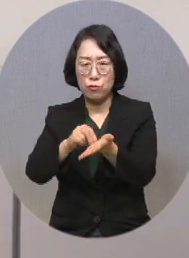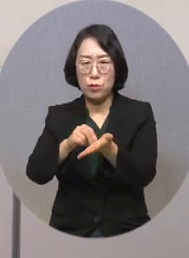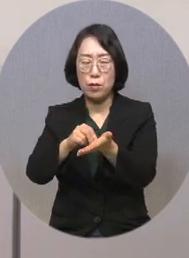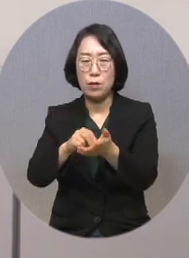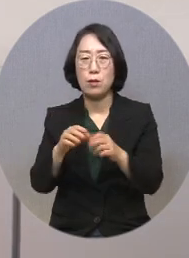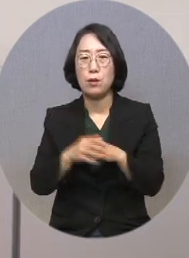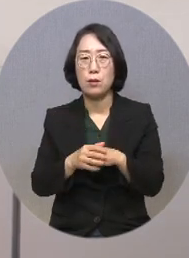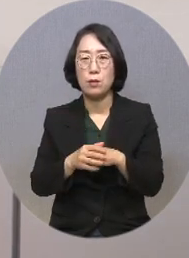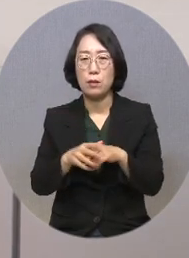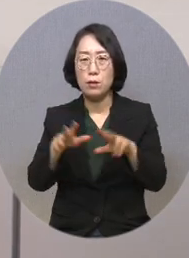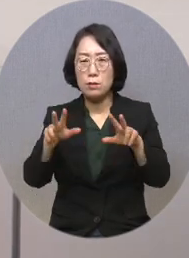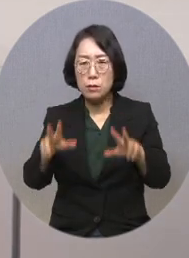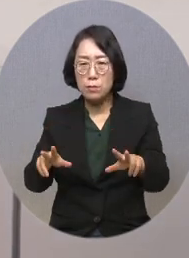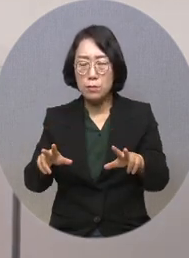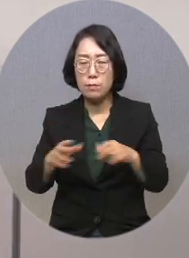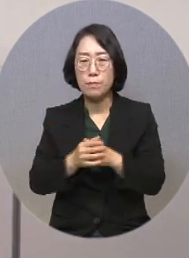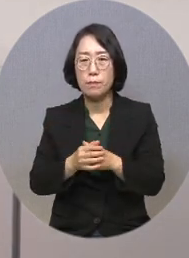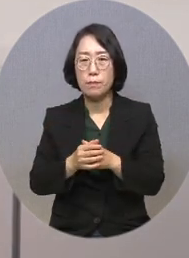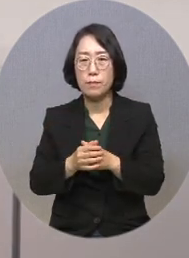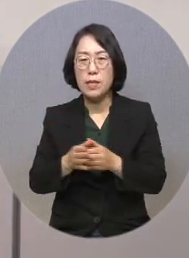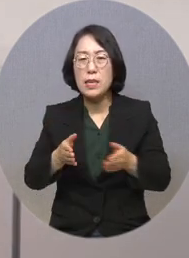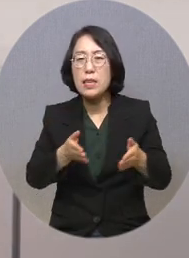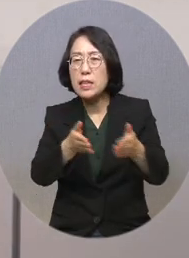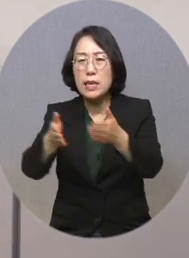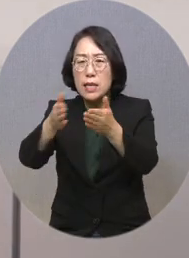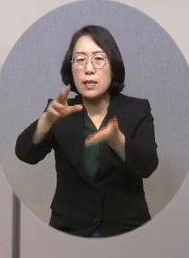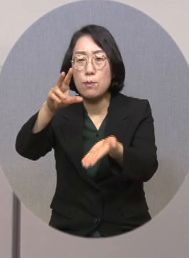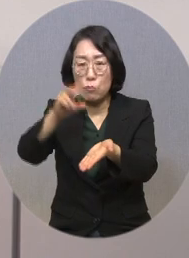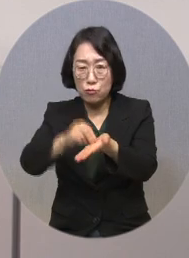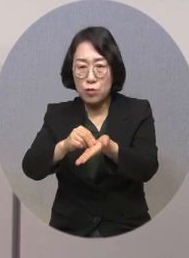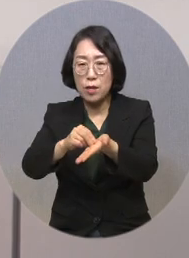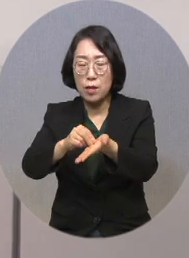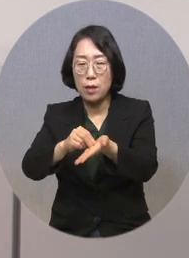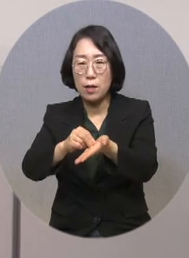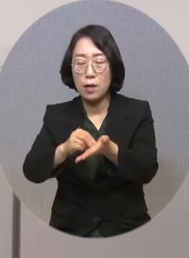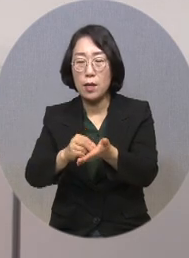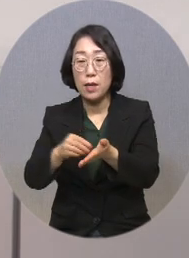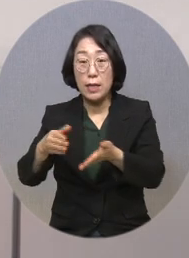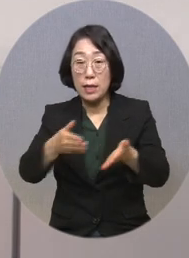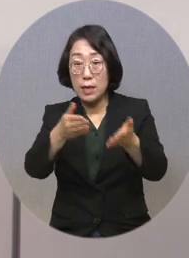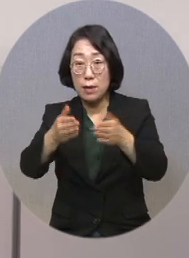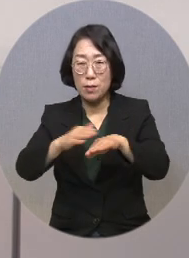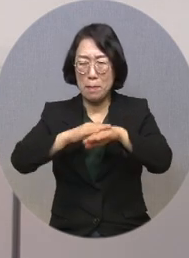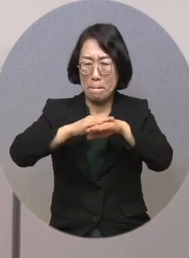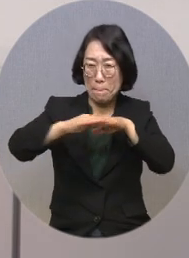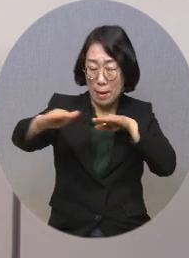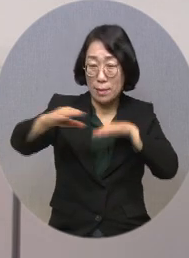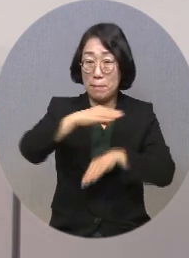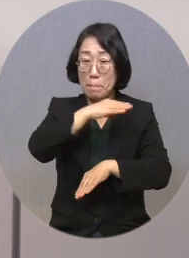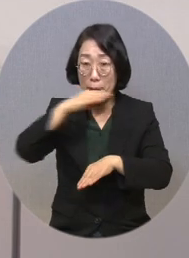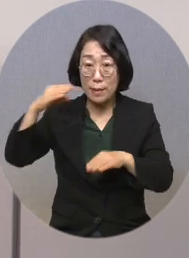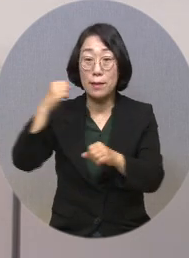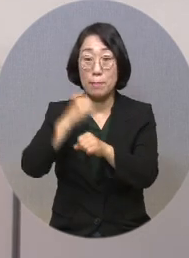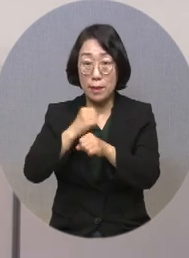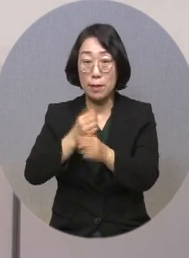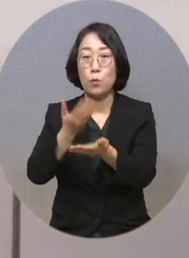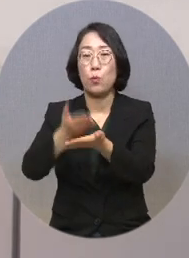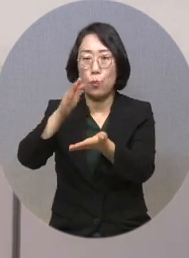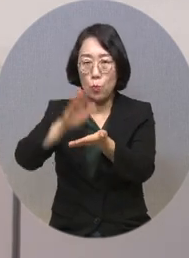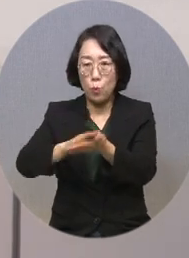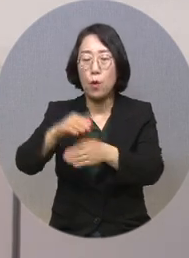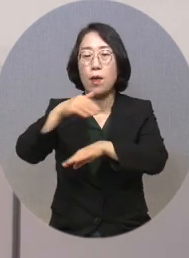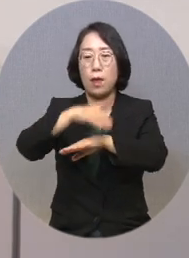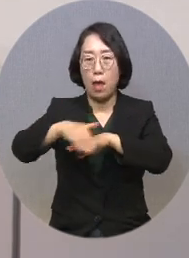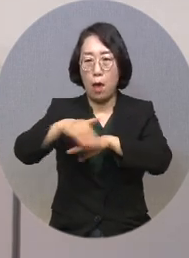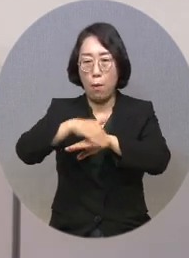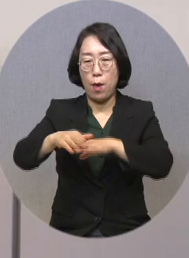구부러진 그 출퇴근길을 도심권까지 도로를 완전히 직선화해서 개선해 줄 그런 계획도